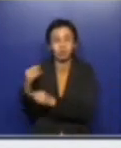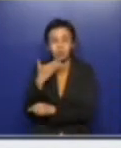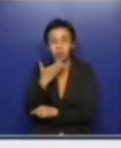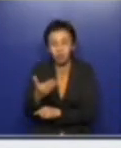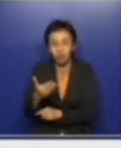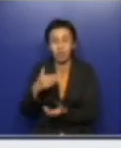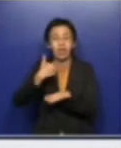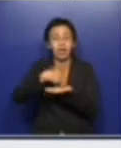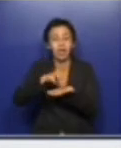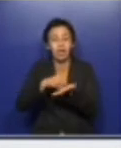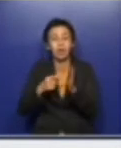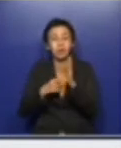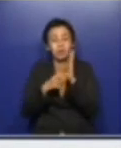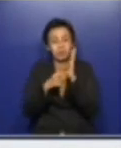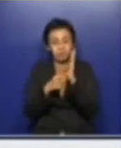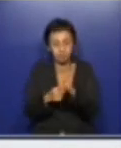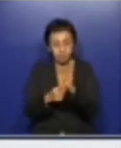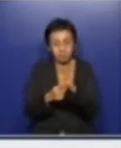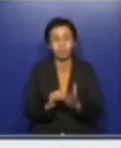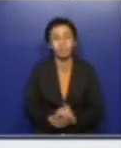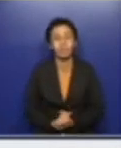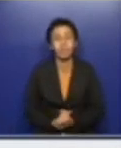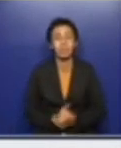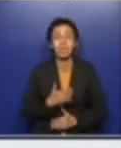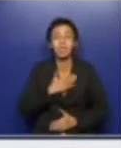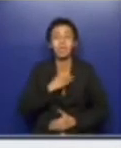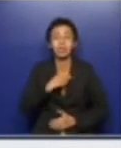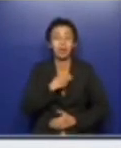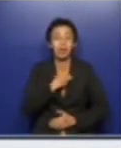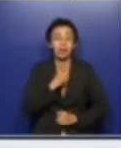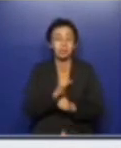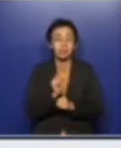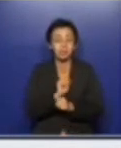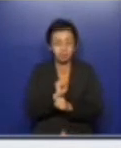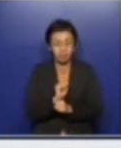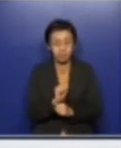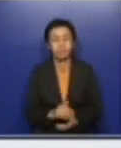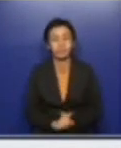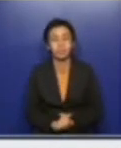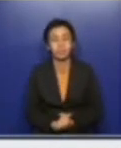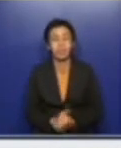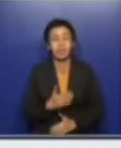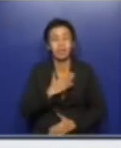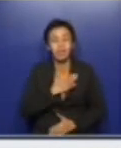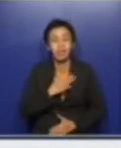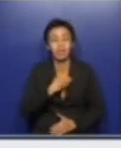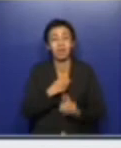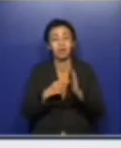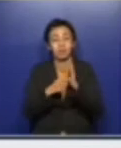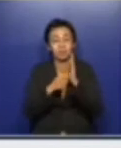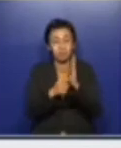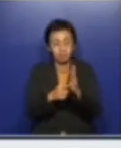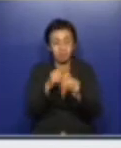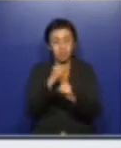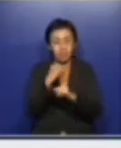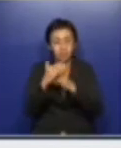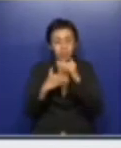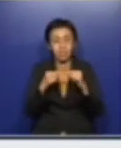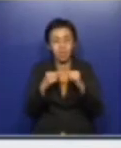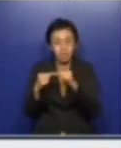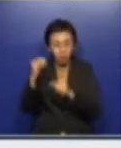ำเรียนว่าสิ่งที่อยากทำก็คือว่าอยากเสนอท่านก็คือว่าเราต้องต่อยอดองค์